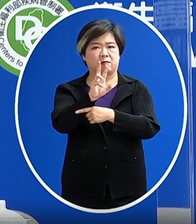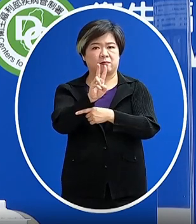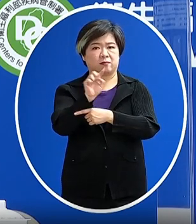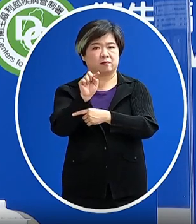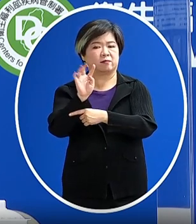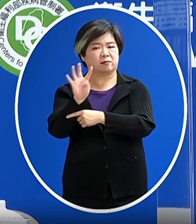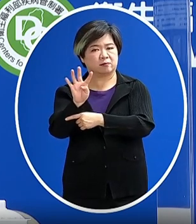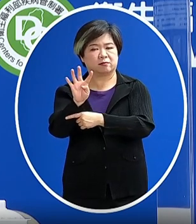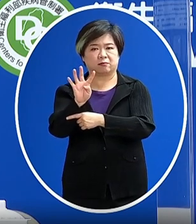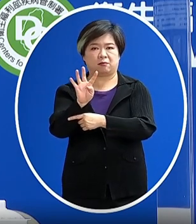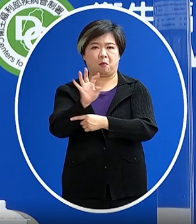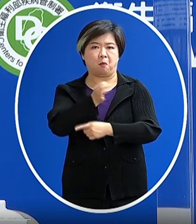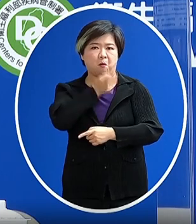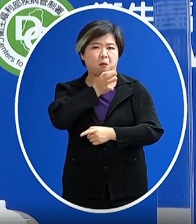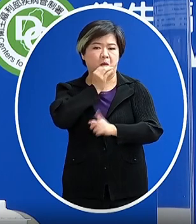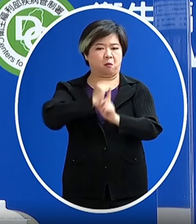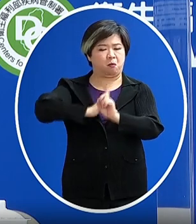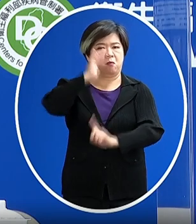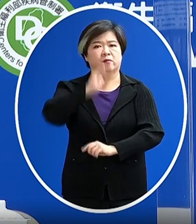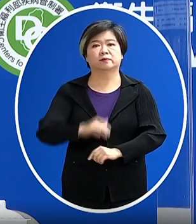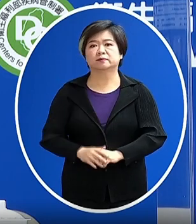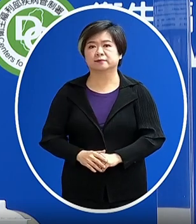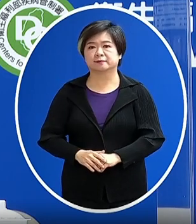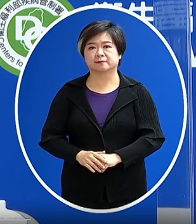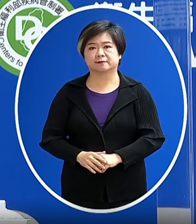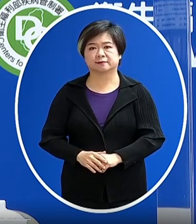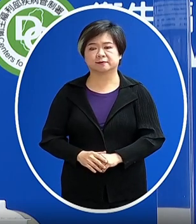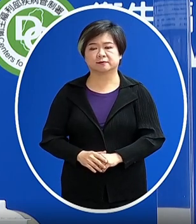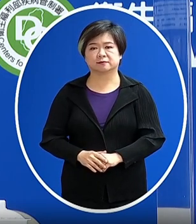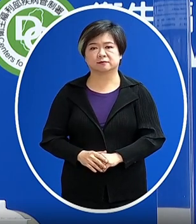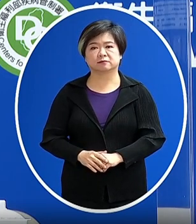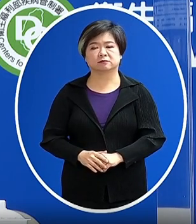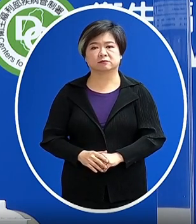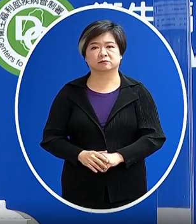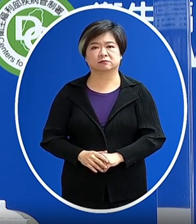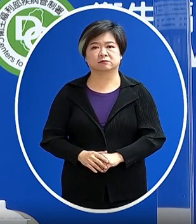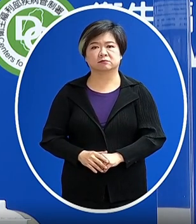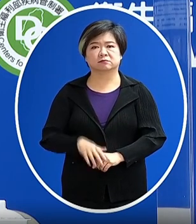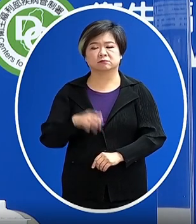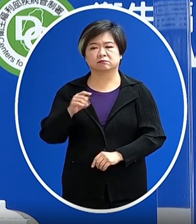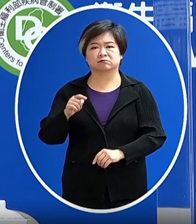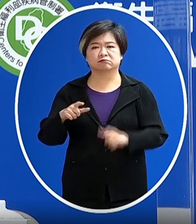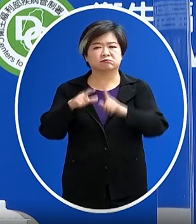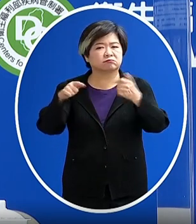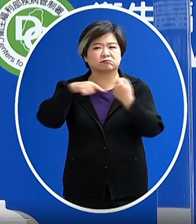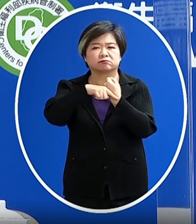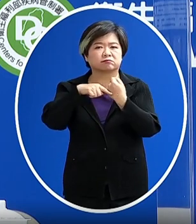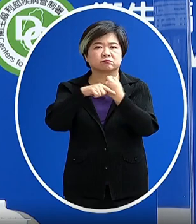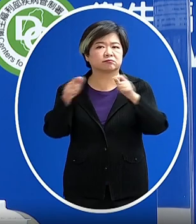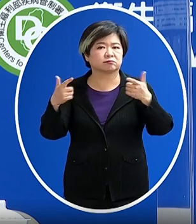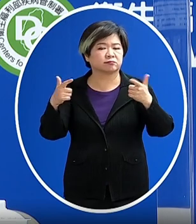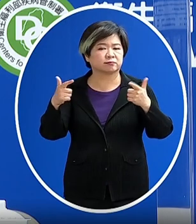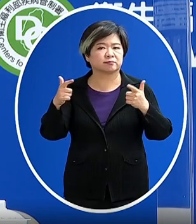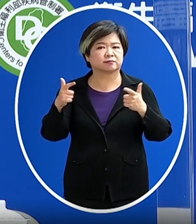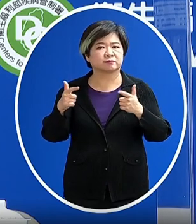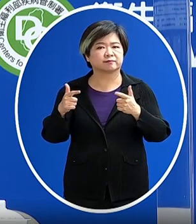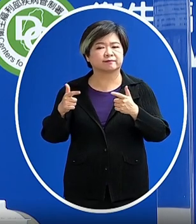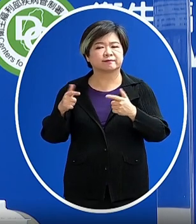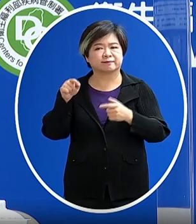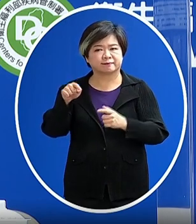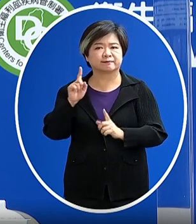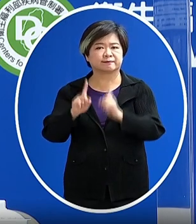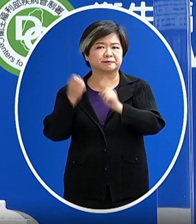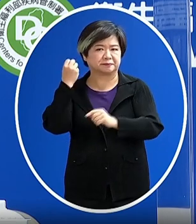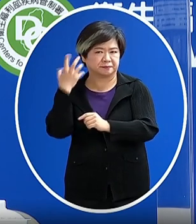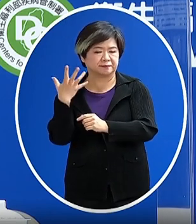好82.4%。那这个哈也不算是一个大规模的研究哈，不过是一个哈比较新的